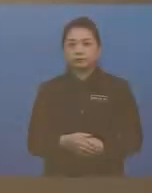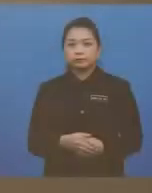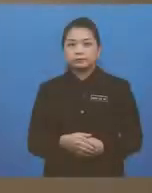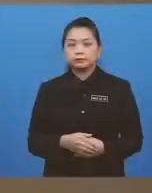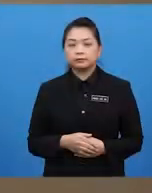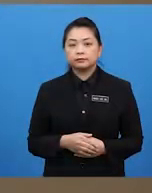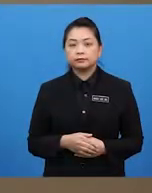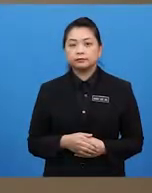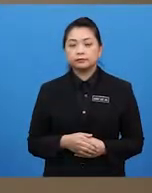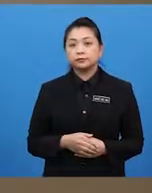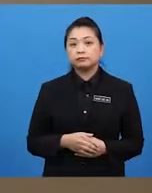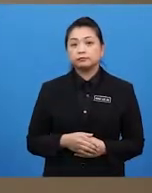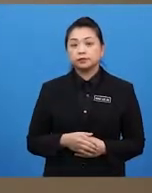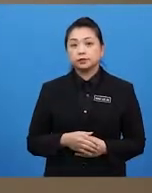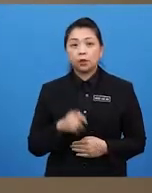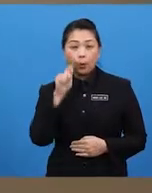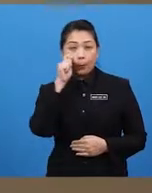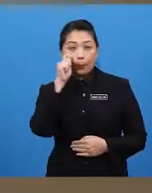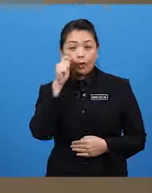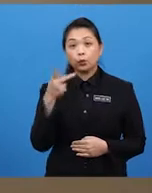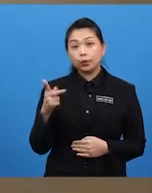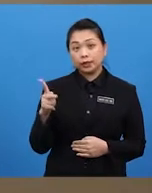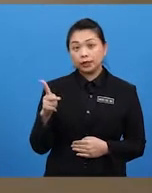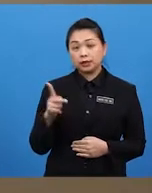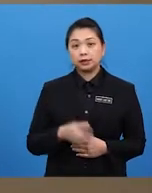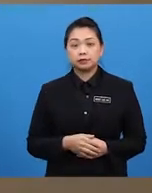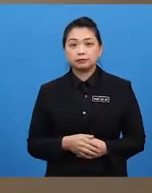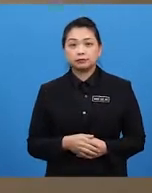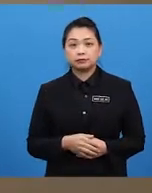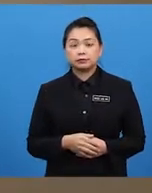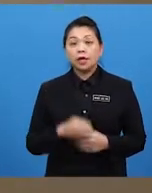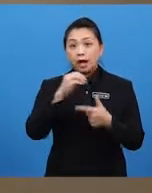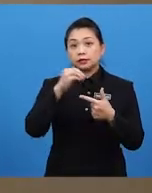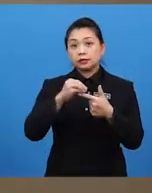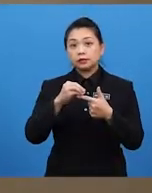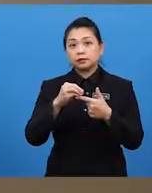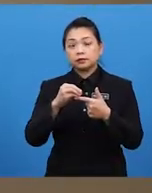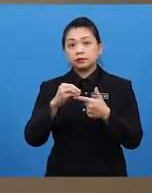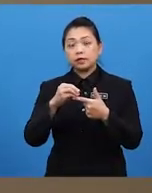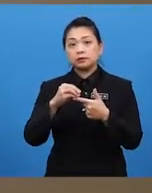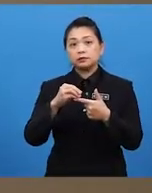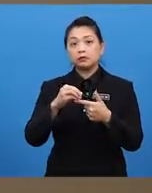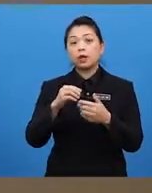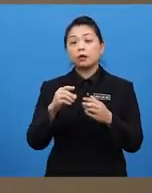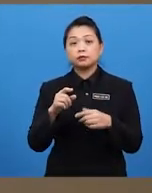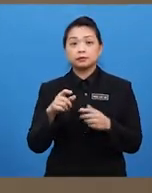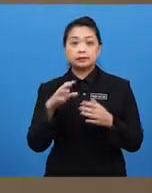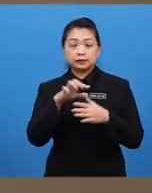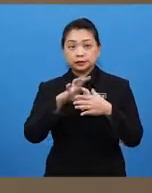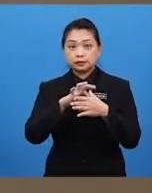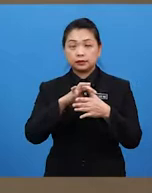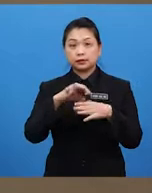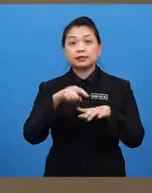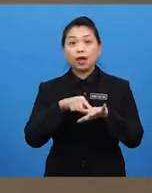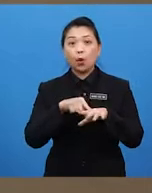bawang kuning atau dikenali sebagai bawang goreng daun bawang Cina atau